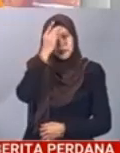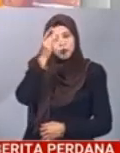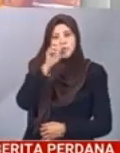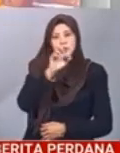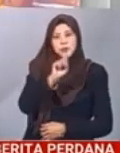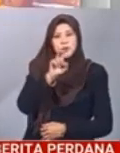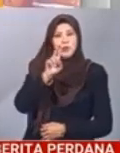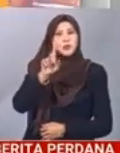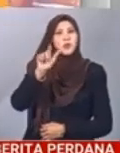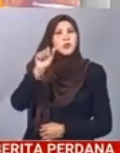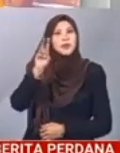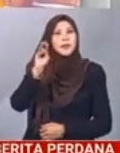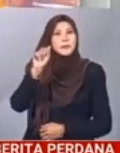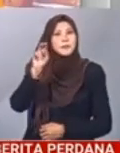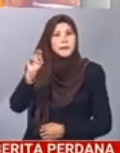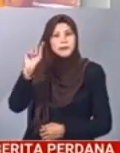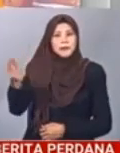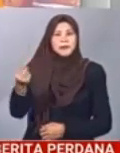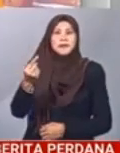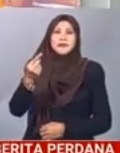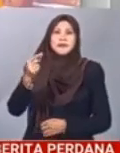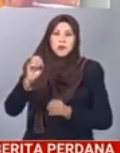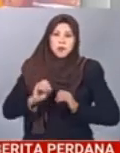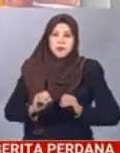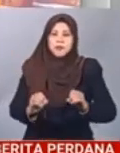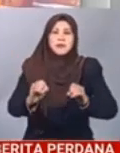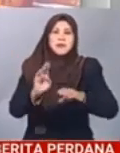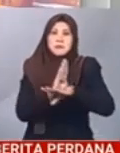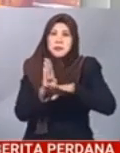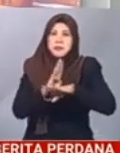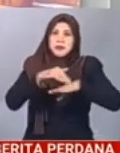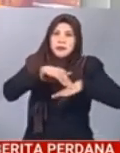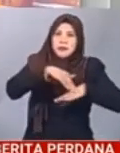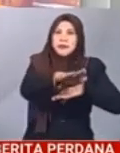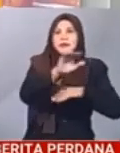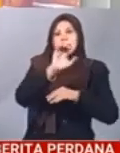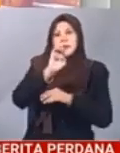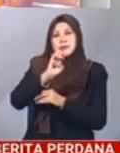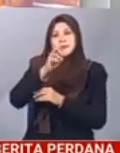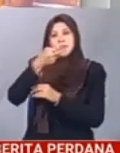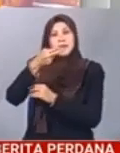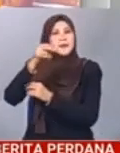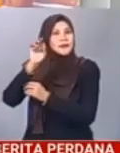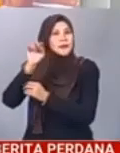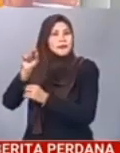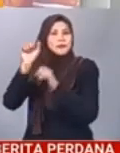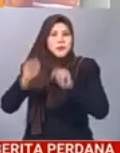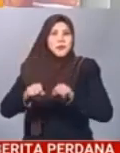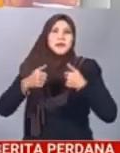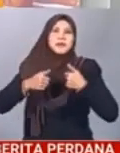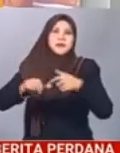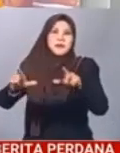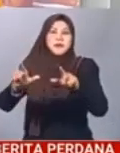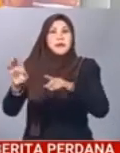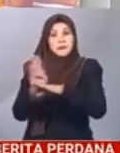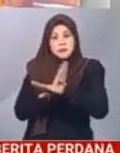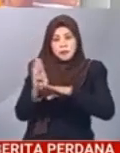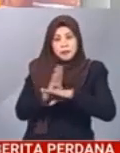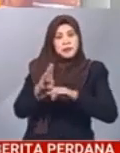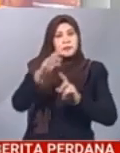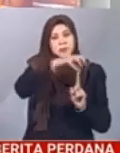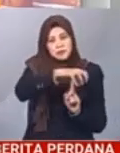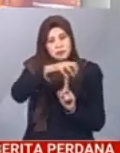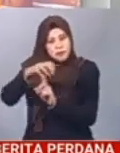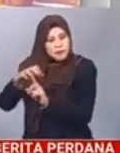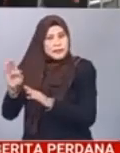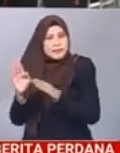manali berkata hanya operasi penghantaran makanan secara ih healing saja dibenarkan jelasnya setiap naga dan penjajah